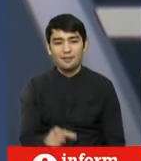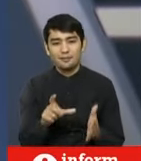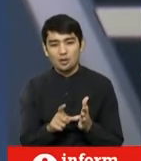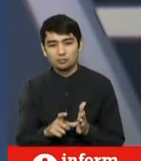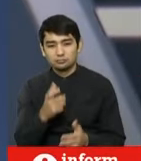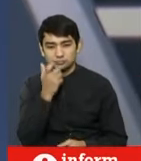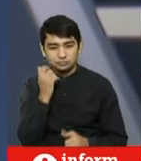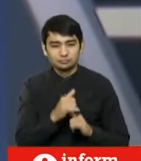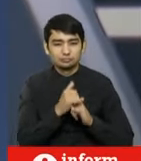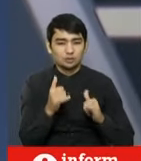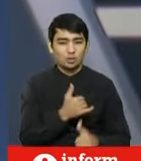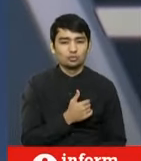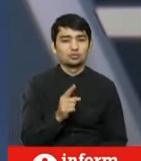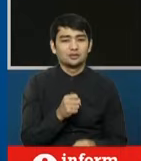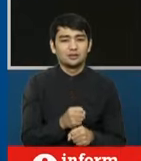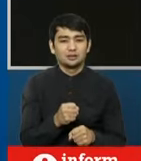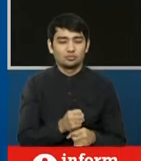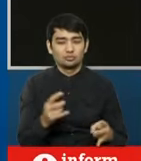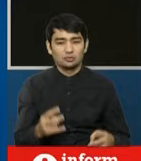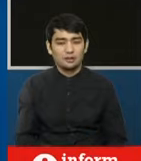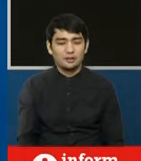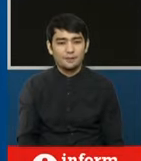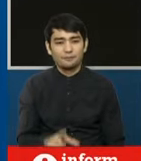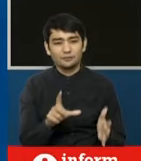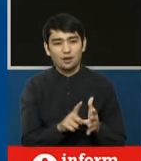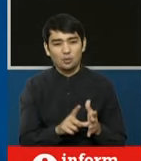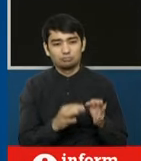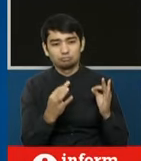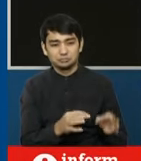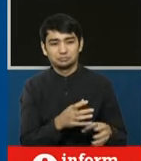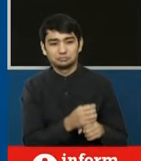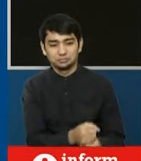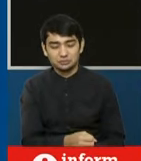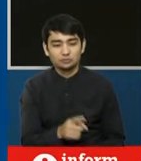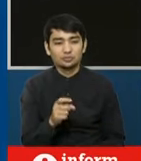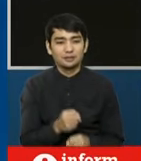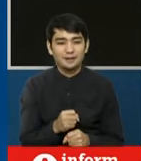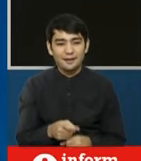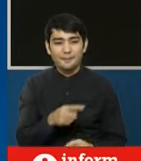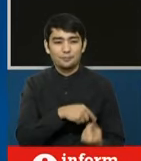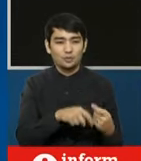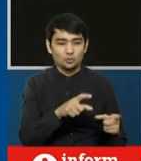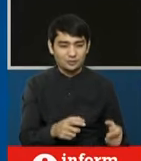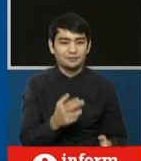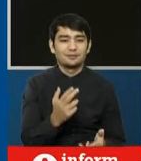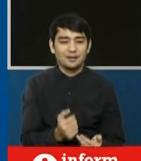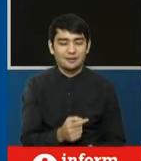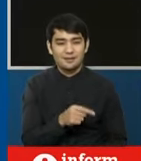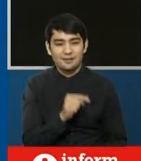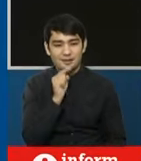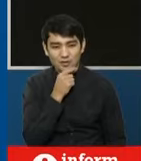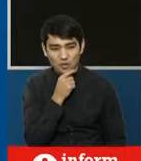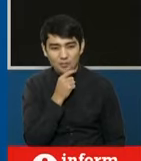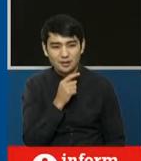үлесін арттыру үшін не істеу керек? Салықтан босату деген сөз ол жаңағы кәсіпорындардың әрине экономикалық